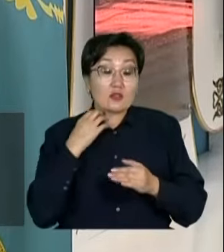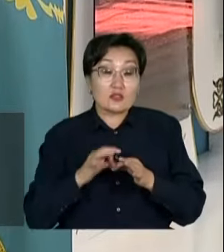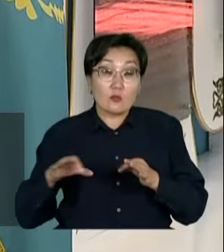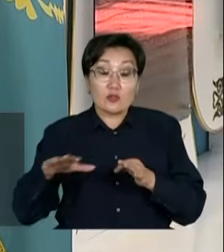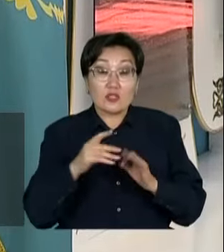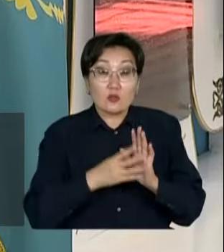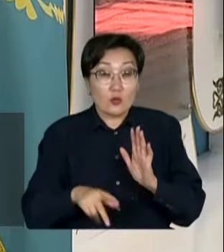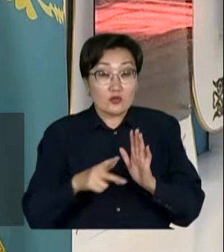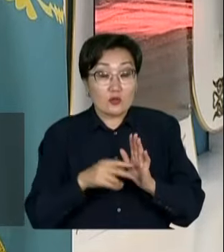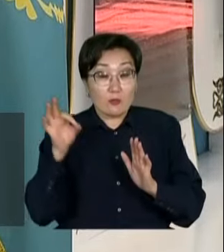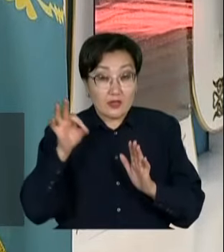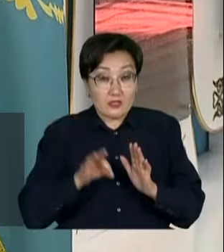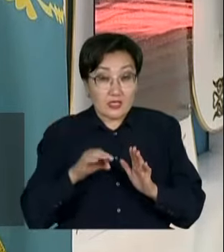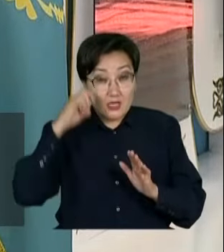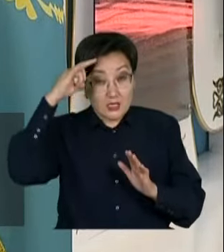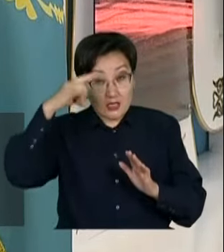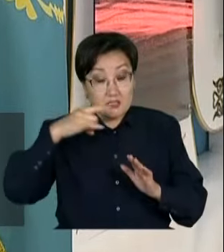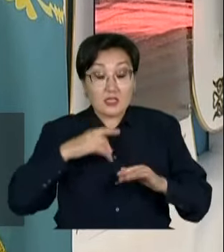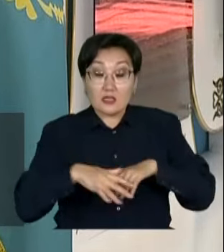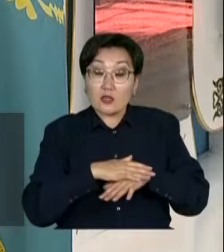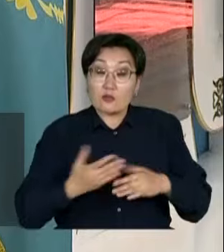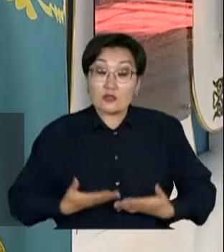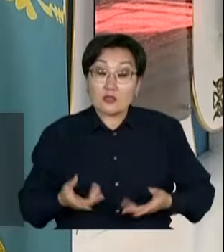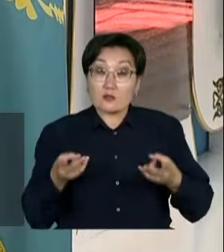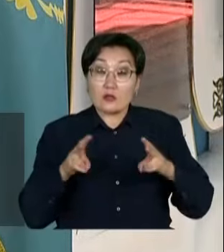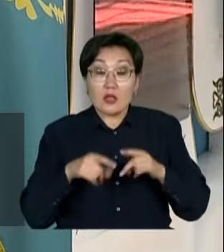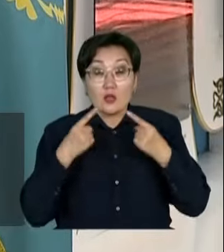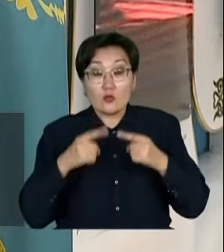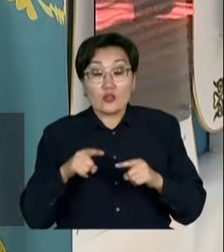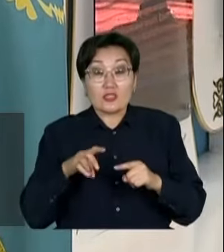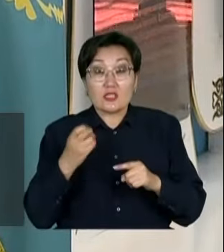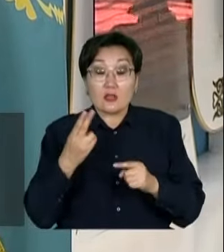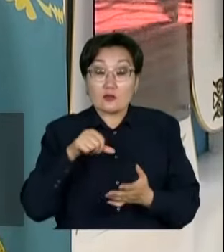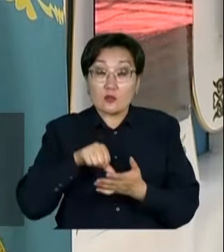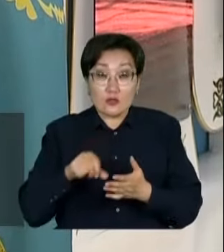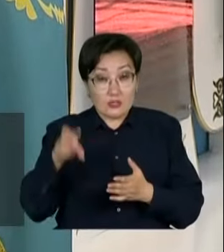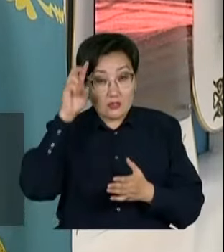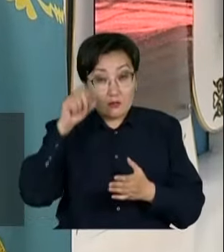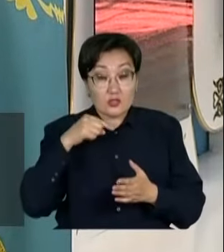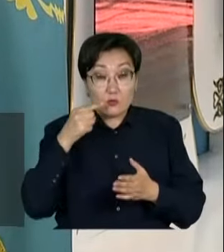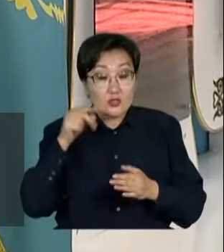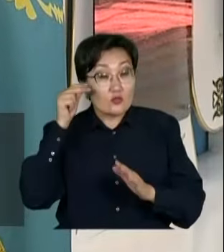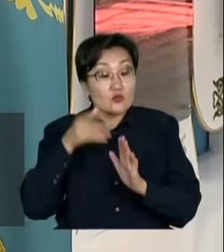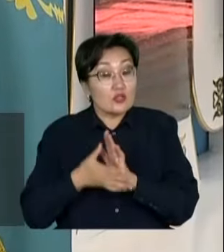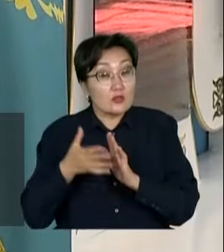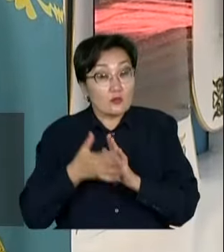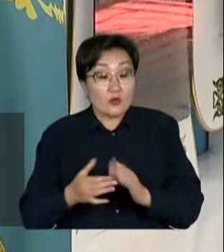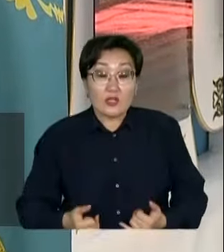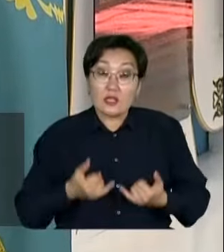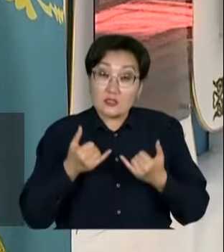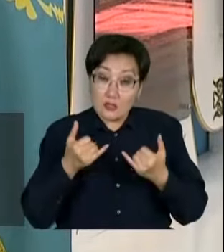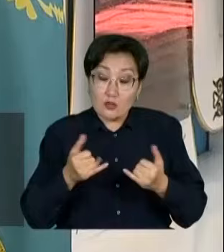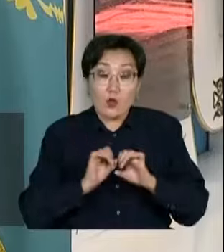өзінде 98% қазақ халқы тұрады. Қалған өзге ұлт өкілдері де осы мемлекеттік тілді үйренуге, оны